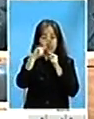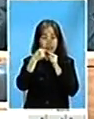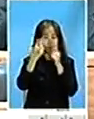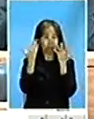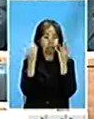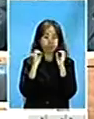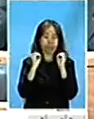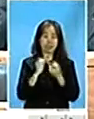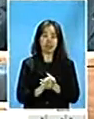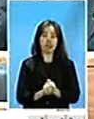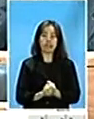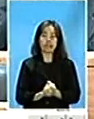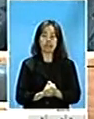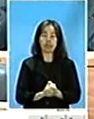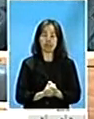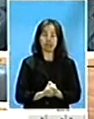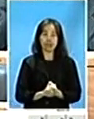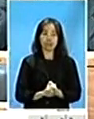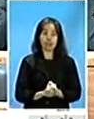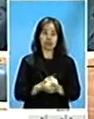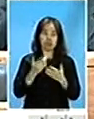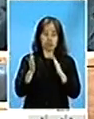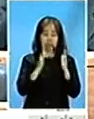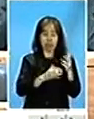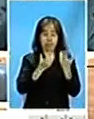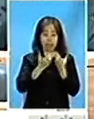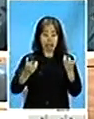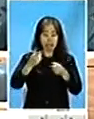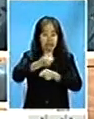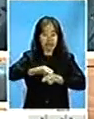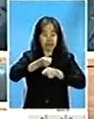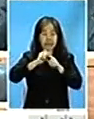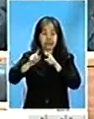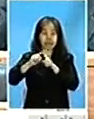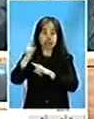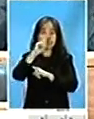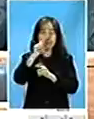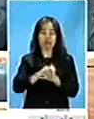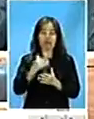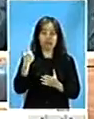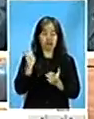ดีขึ้นในวันนี้ครับแล้วสินค้าเกษตรตัวอื่นล่ะครับท่านประธานฮะตัวไหนมี